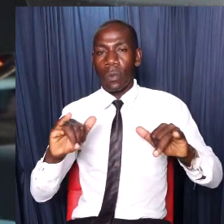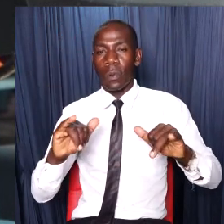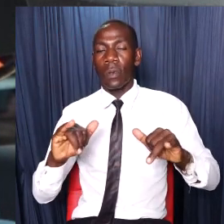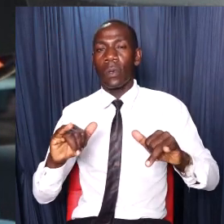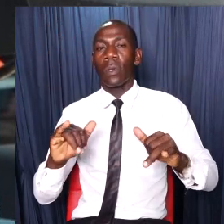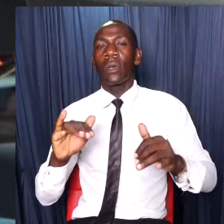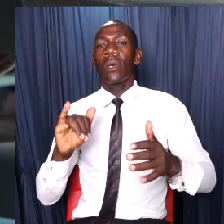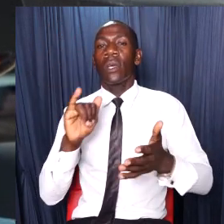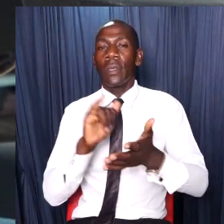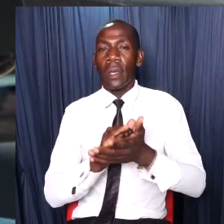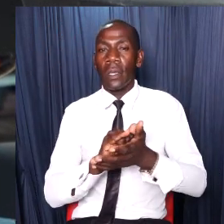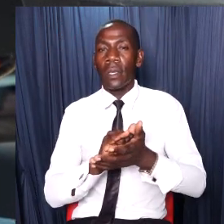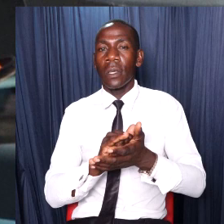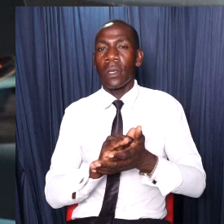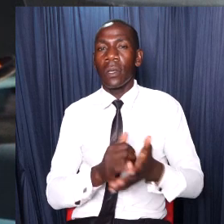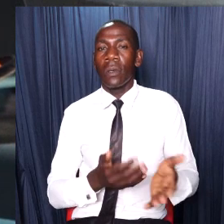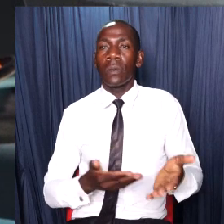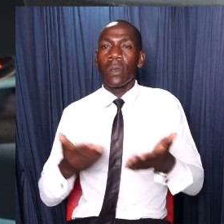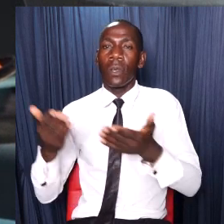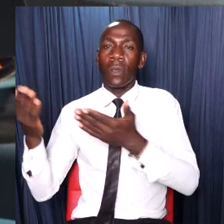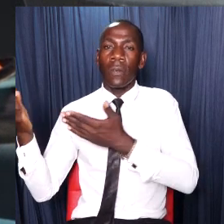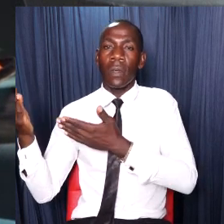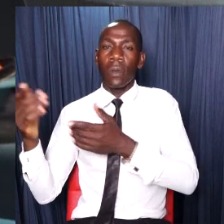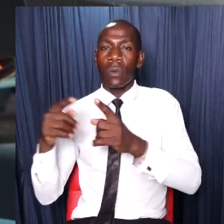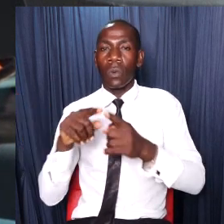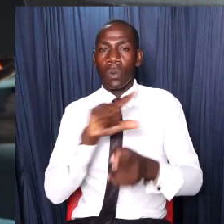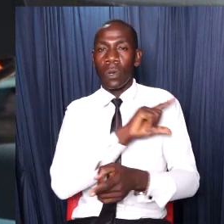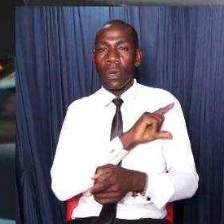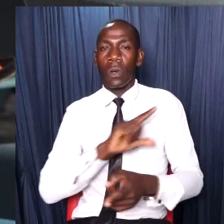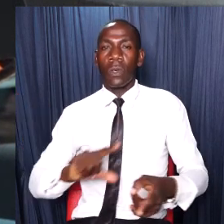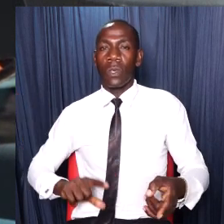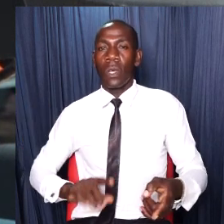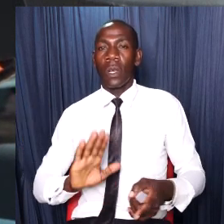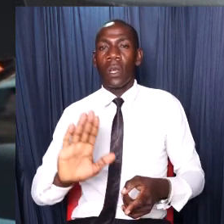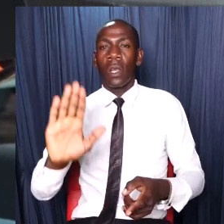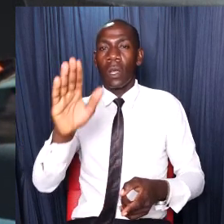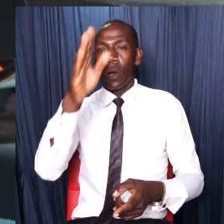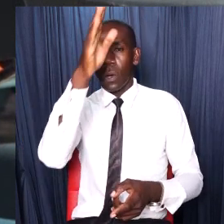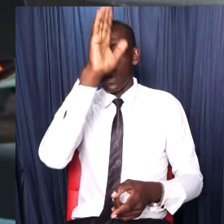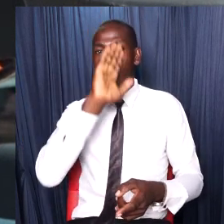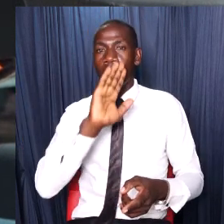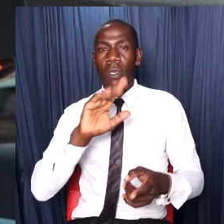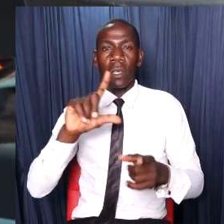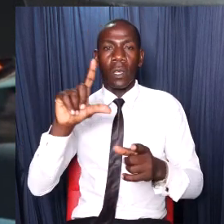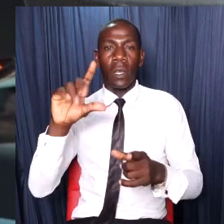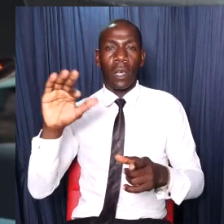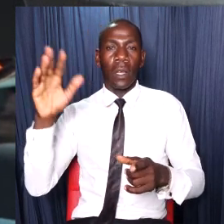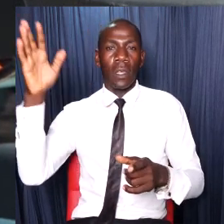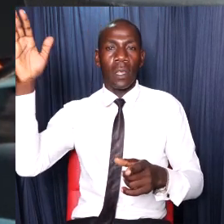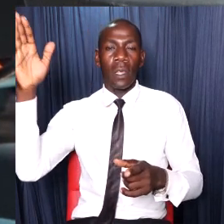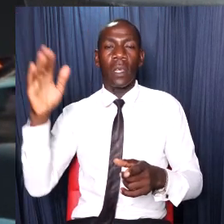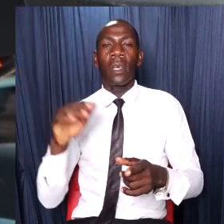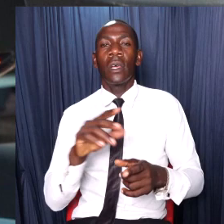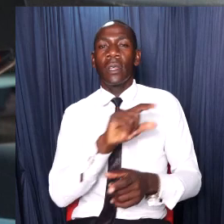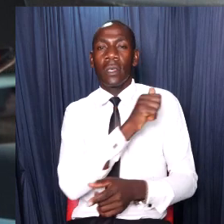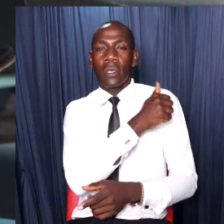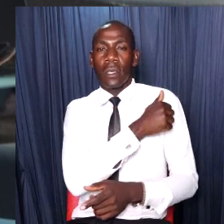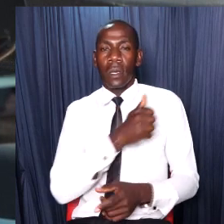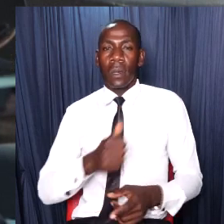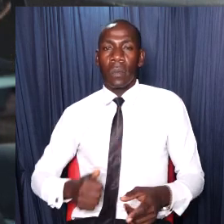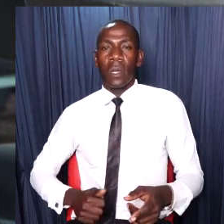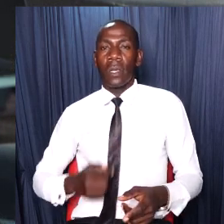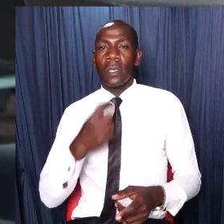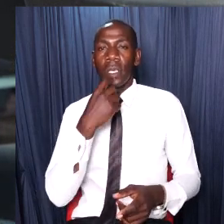wakfu, kusudi wavitoe dhabihu kwa Bwana Mungu wako uko Gilgali. Naye